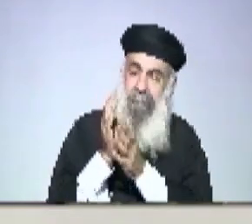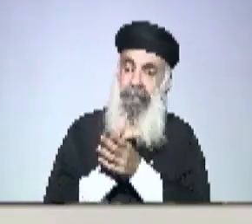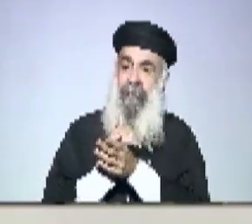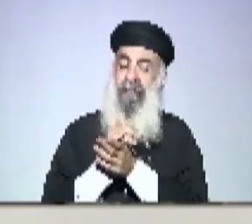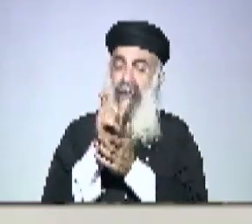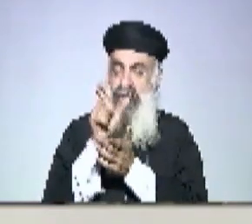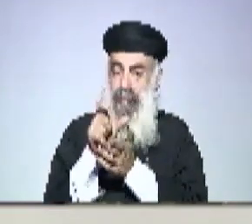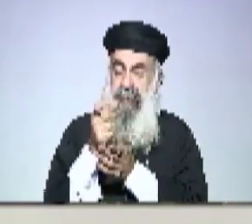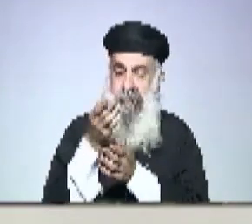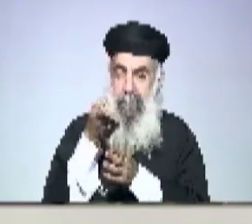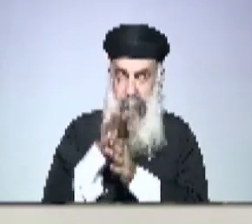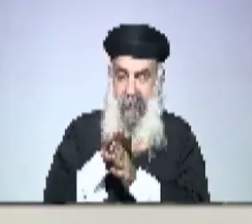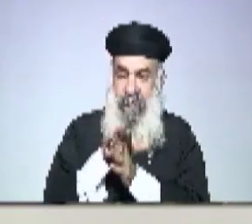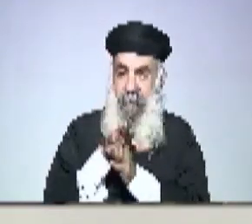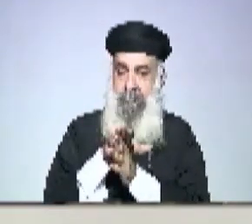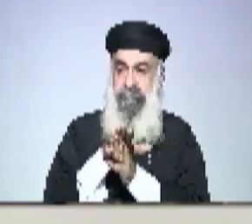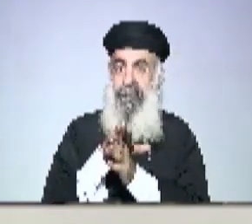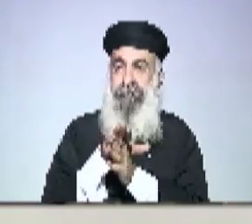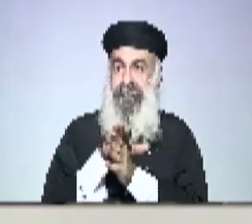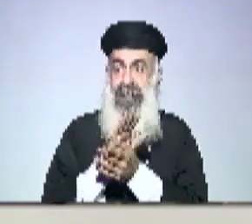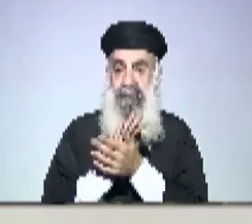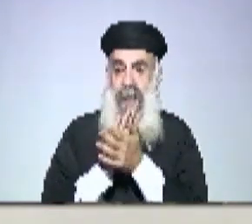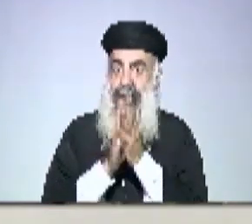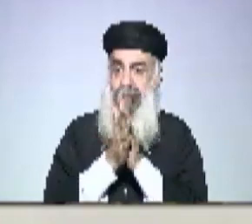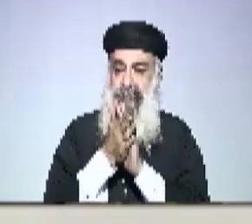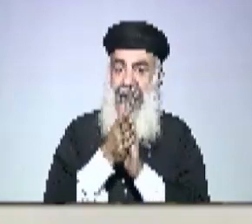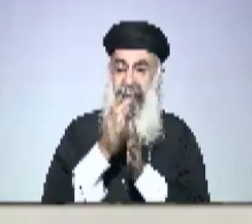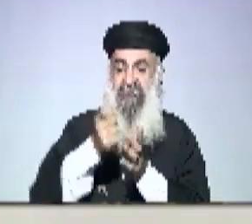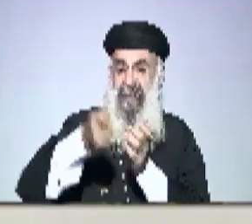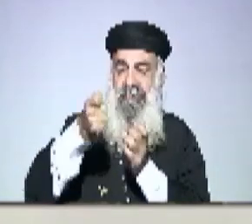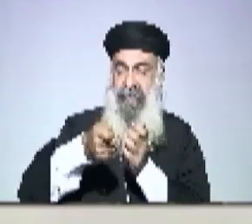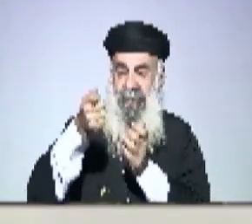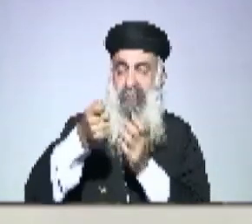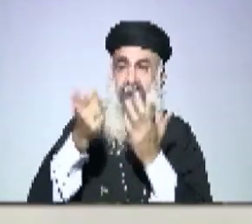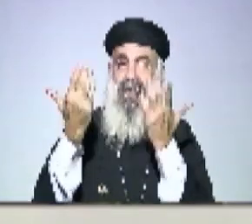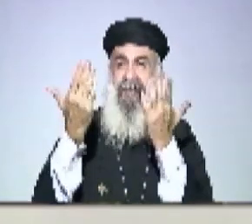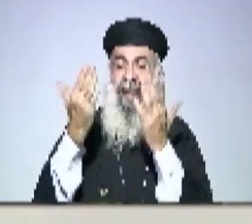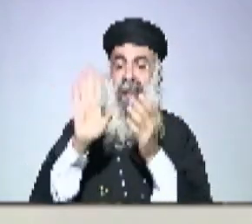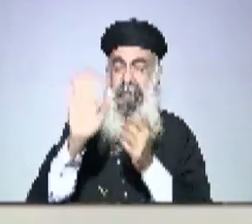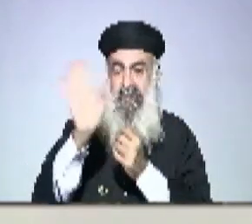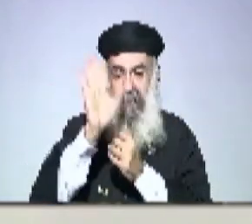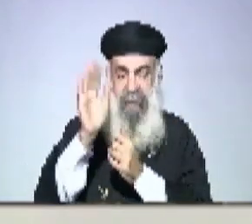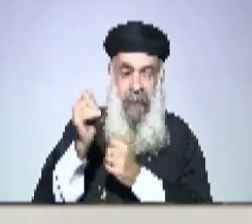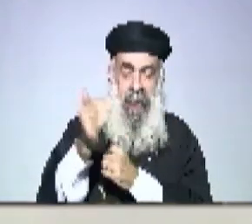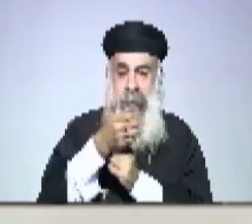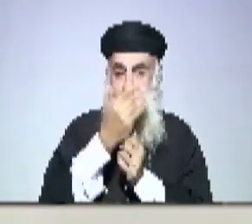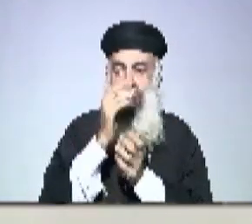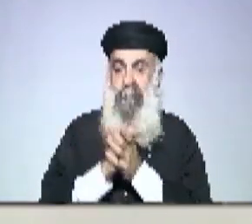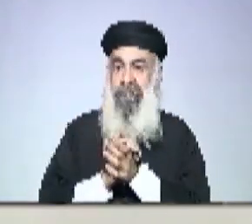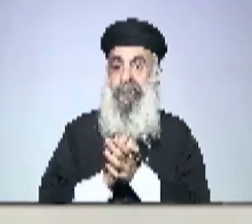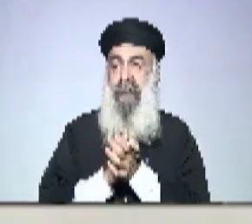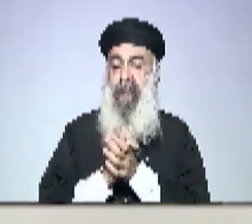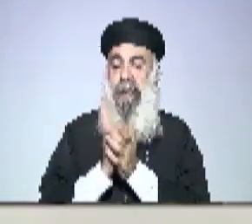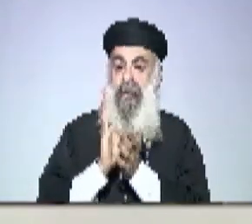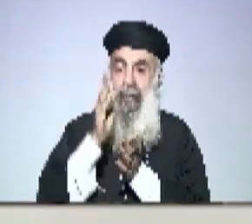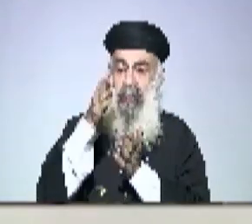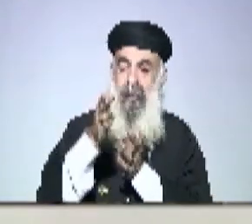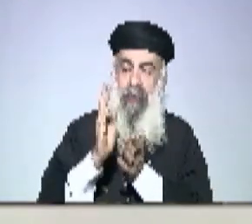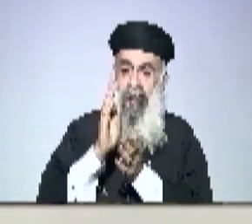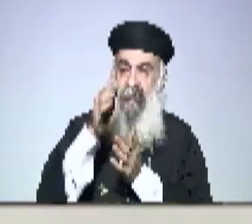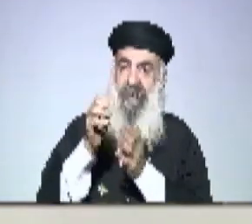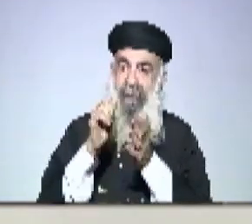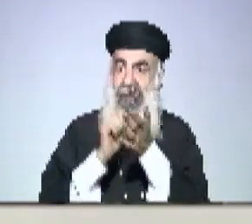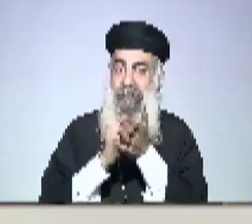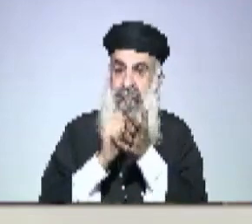في واحد اتوفى مش كفايه ان انا اعزي واصلي واصرفه بسلام او اني ازرهم في البيت يوم